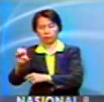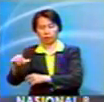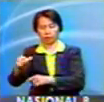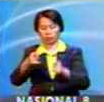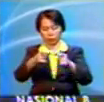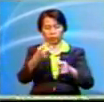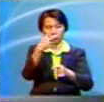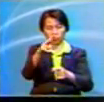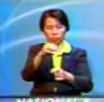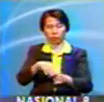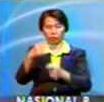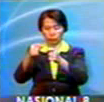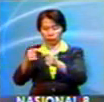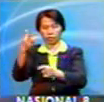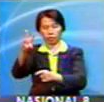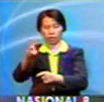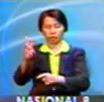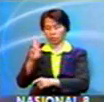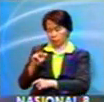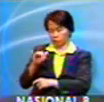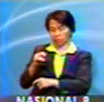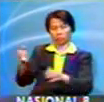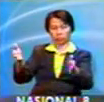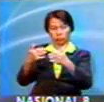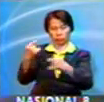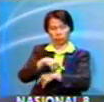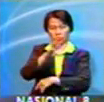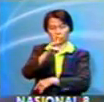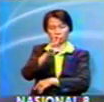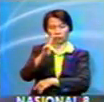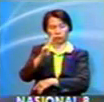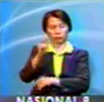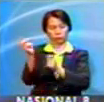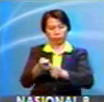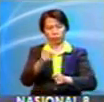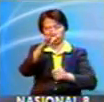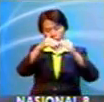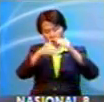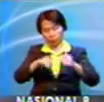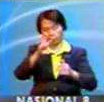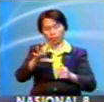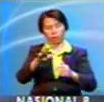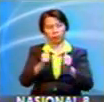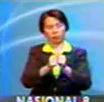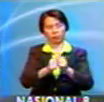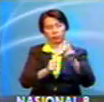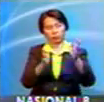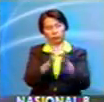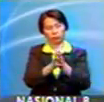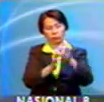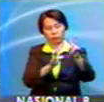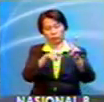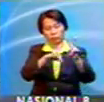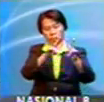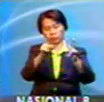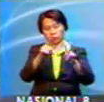12 dan 16. Ryan Moore menutup hari terakhir dengan 67 pukulan, 5 di bawah par untuk catatan terkumpul 271